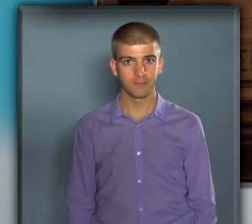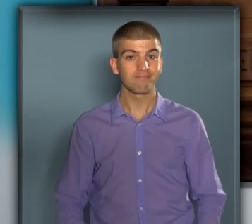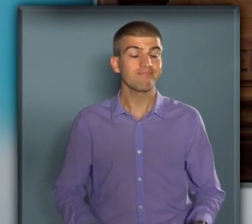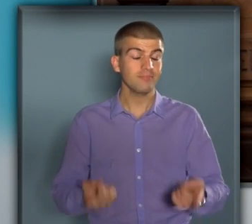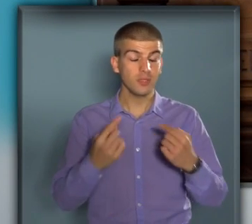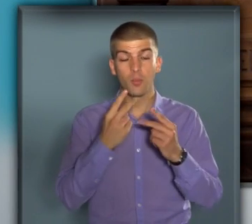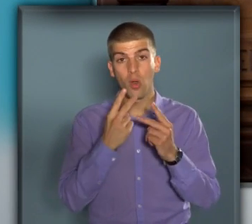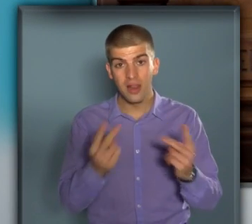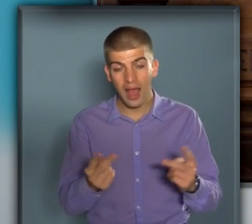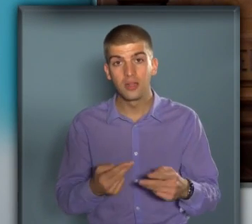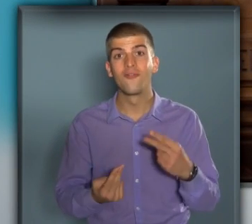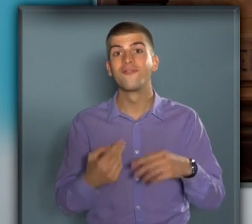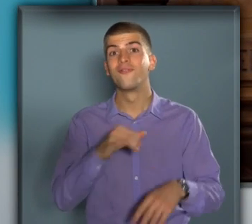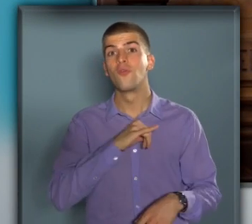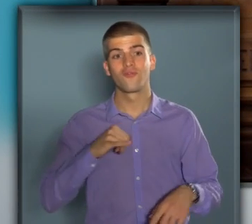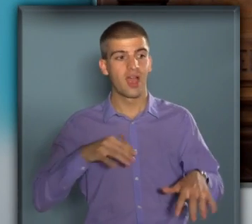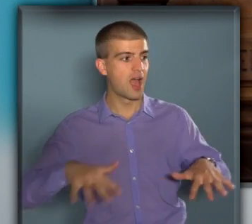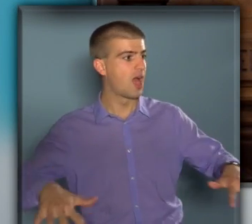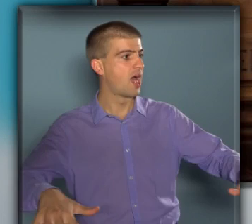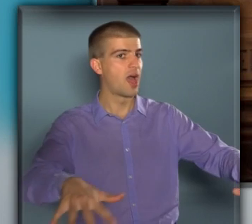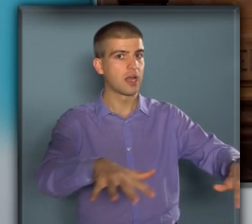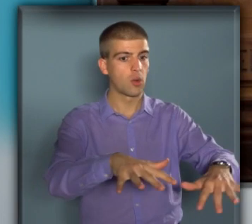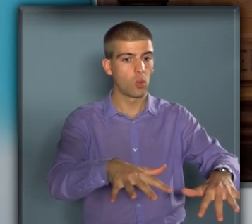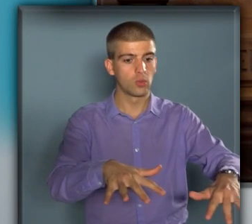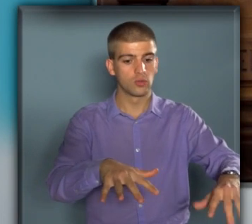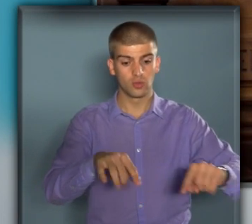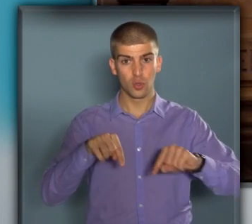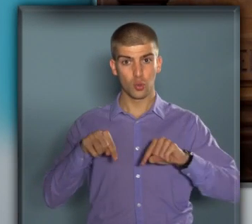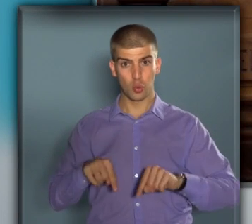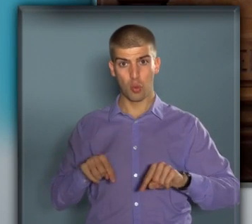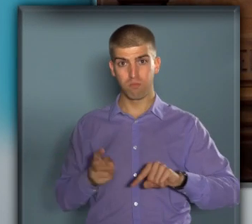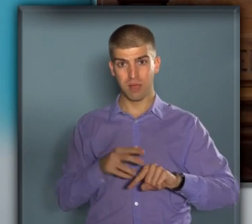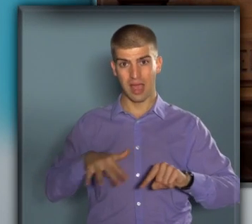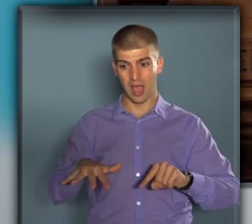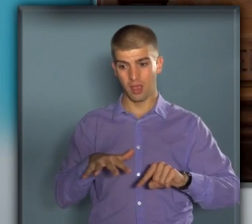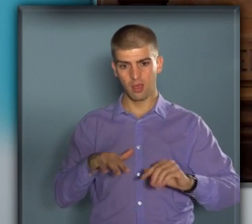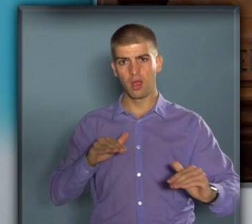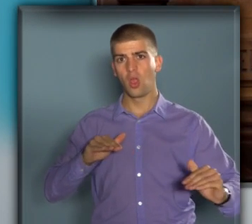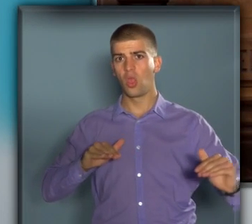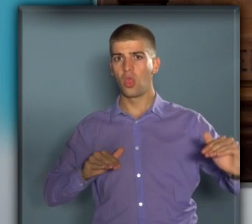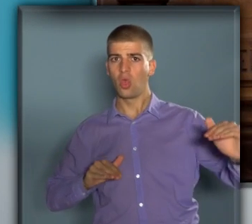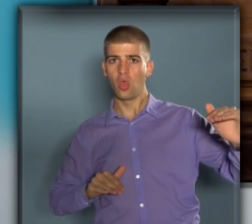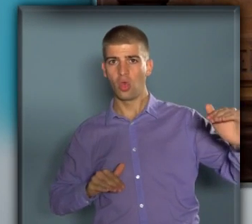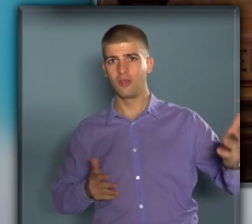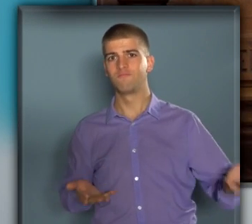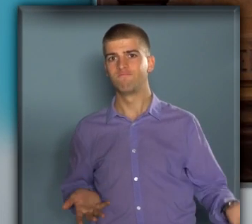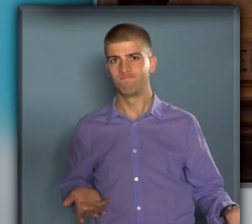abban az időben fővárosi viszonylatban bizony Kőbánya nagyon elmaradt a város többi